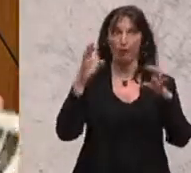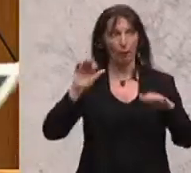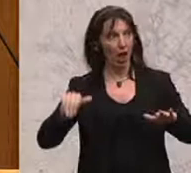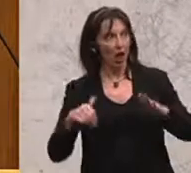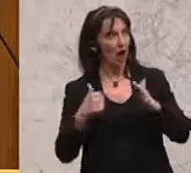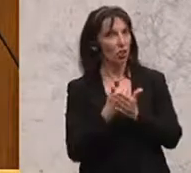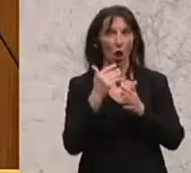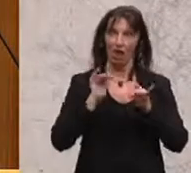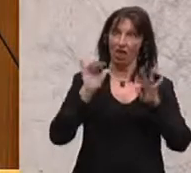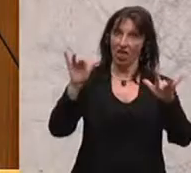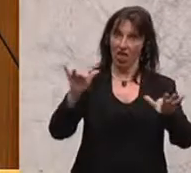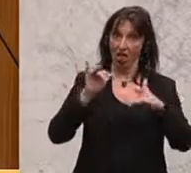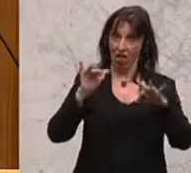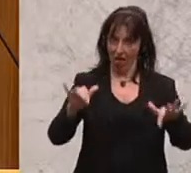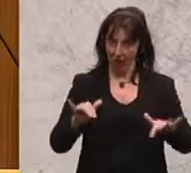mir jetzt auch lustig vor. Ja?